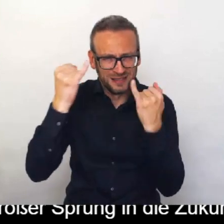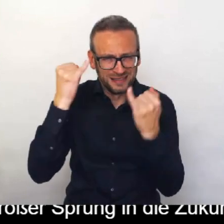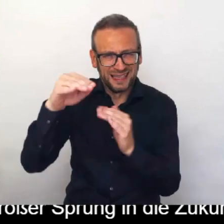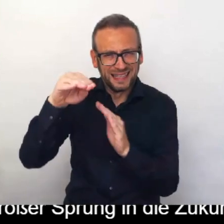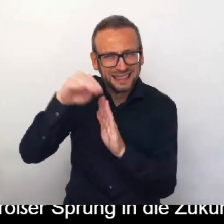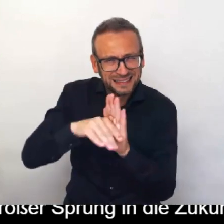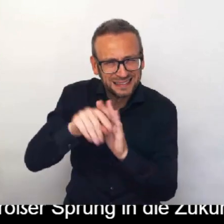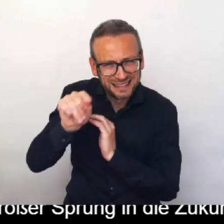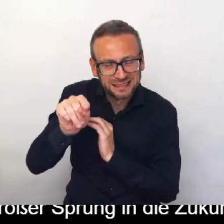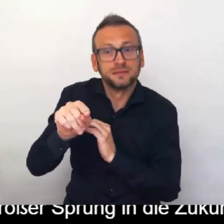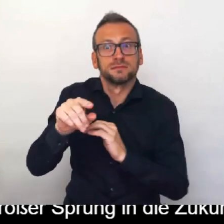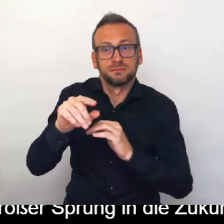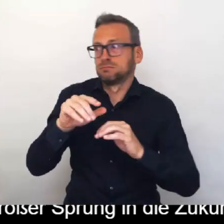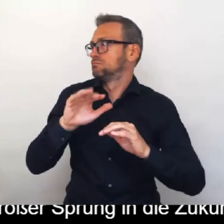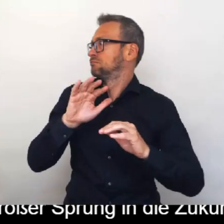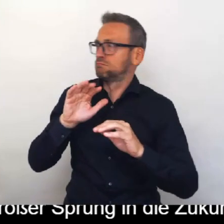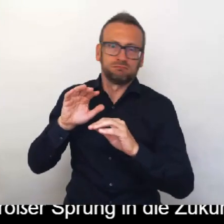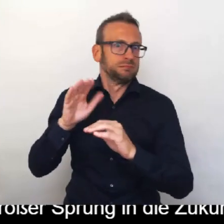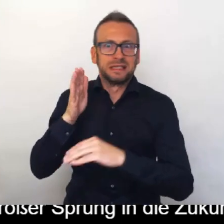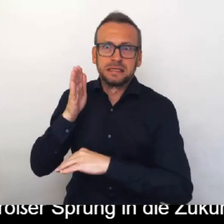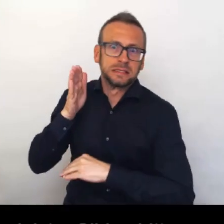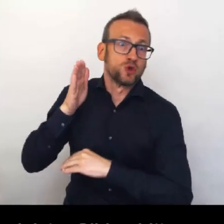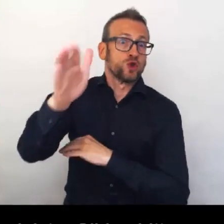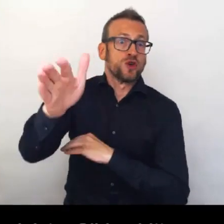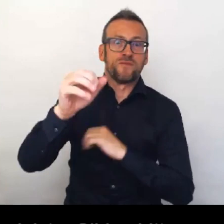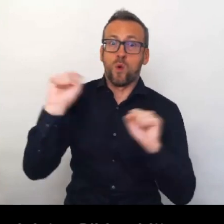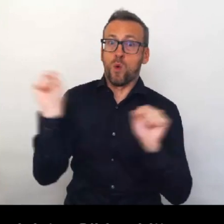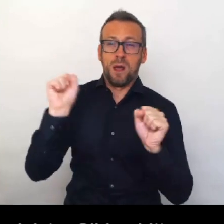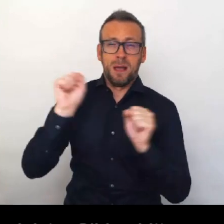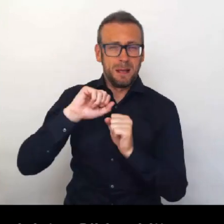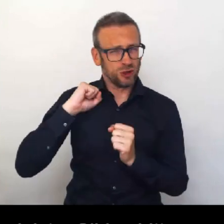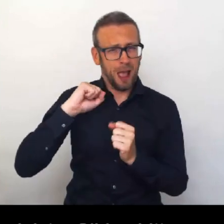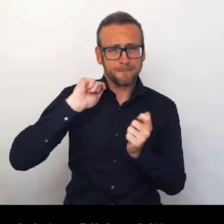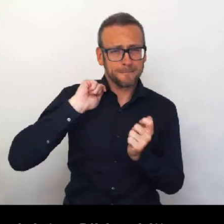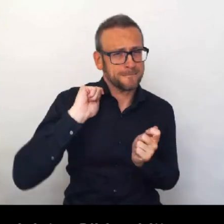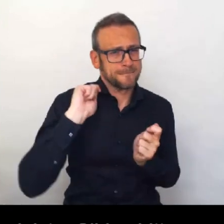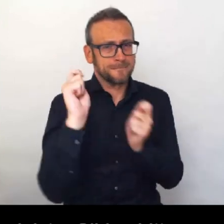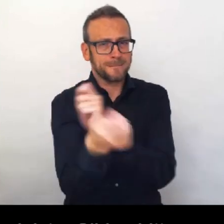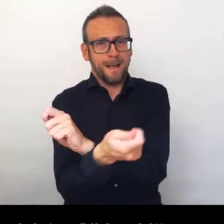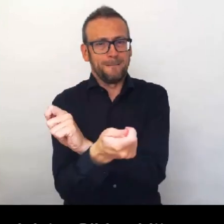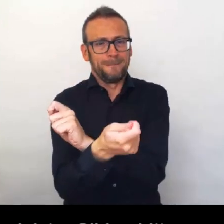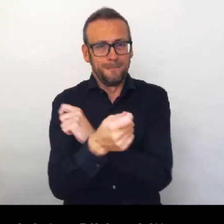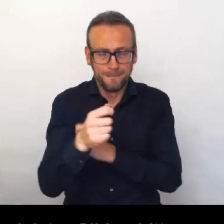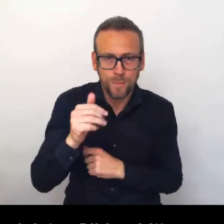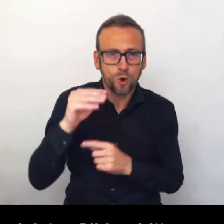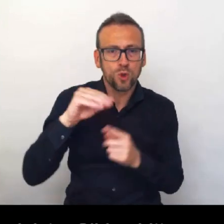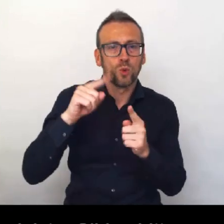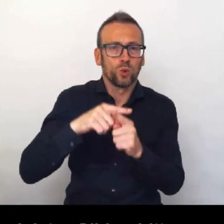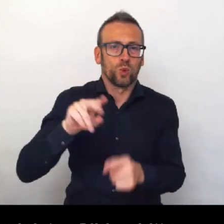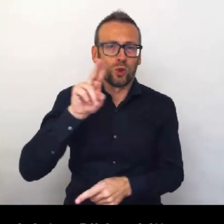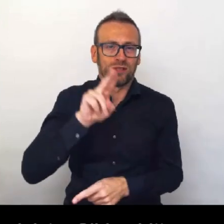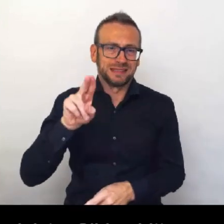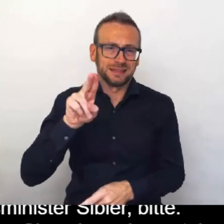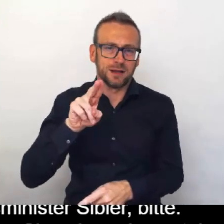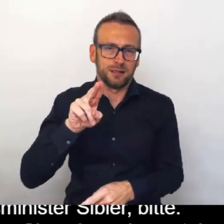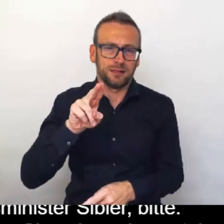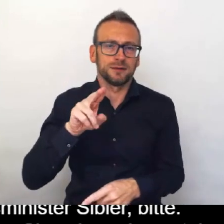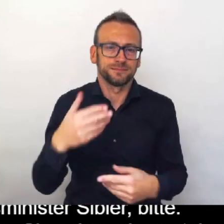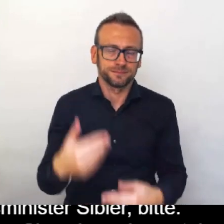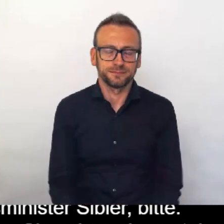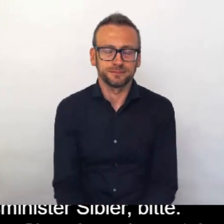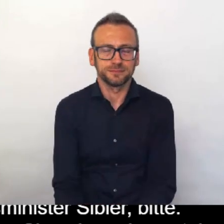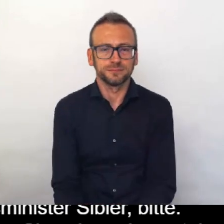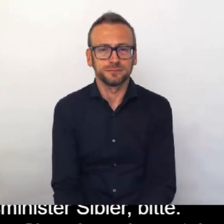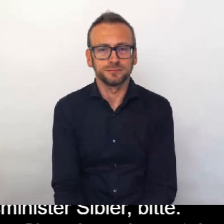mit den verschiedenen Ebenen abstimmen, die jetzt hier heute mit an dem Podium mit stehen, natürlich mit den parlamentarisch Beteiligten. Und ich darf Ihnen